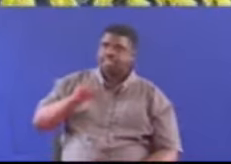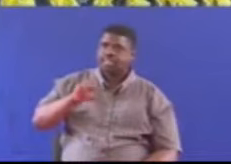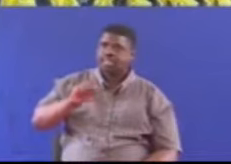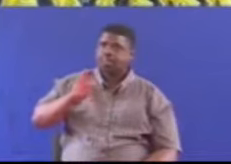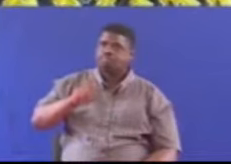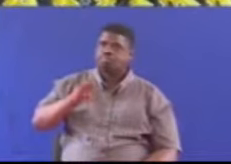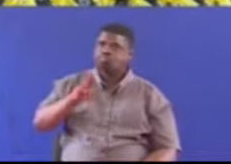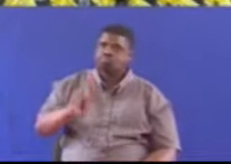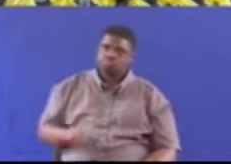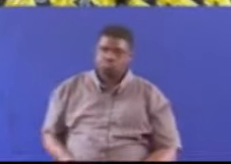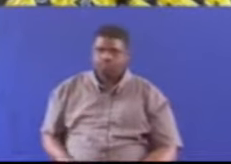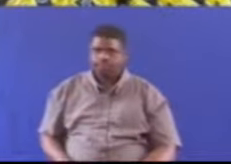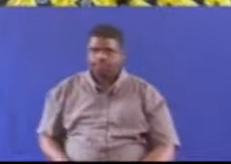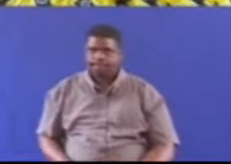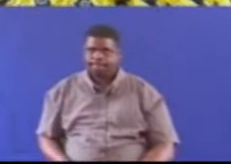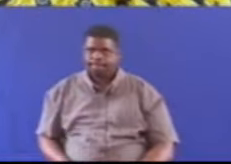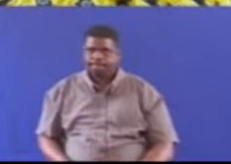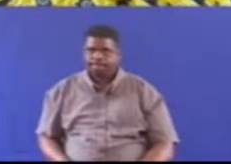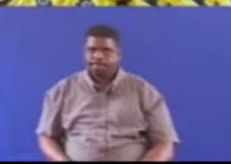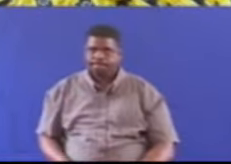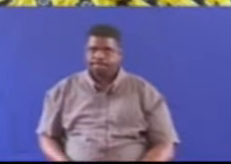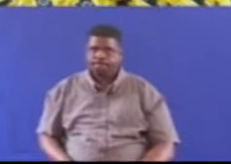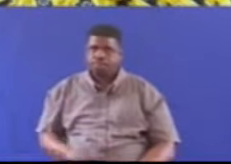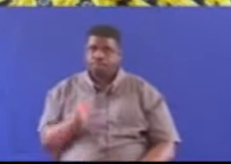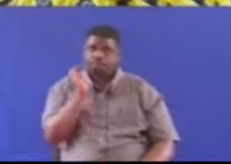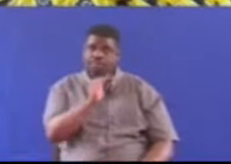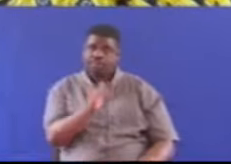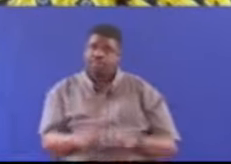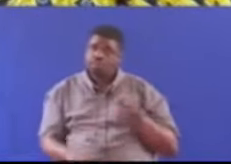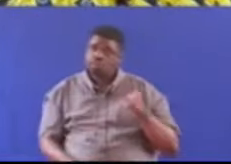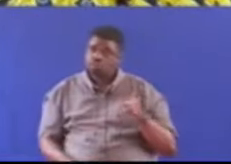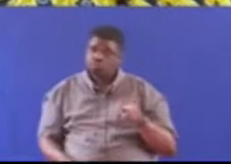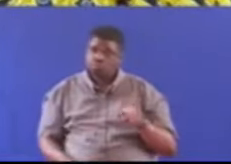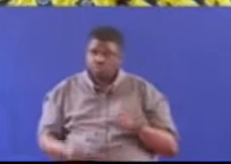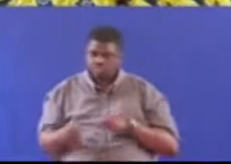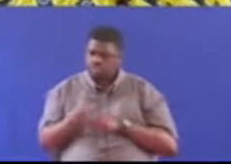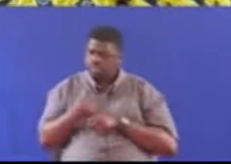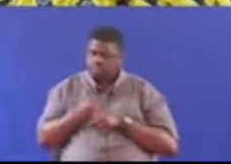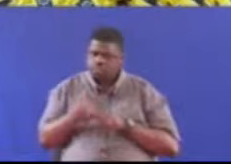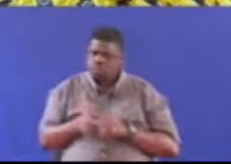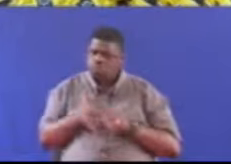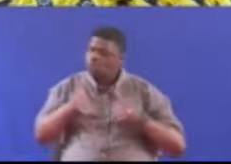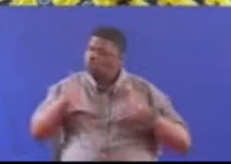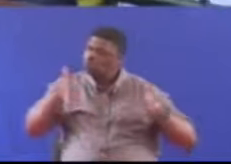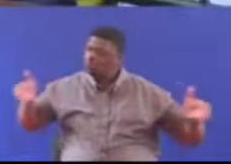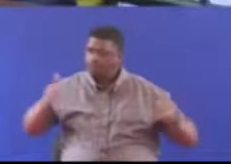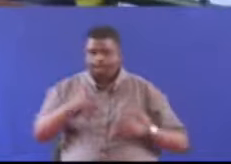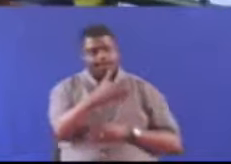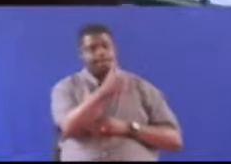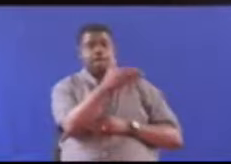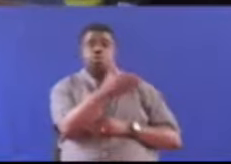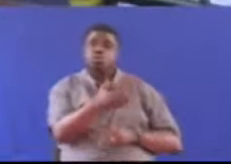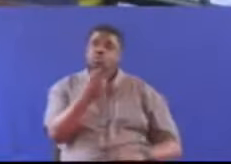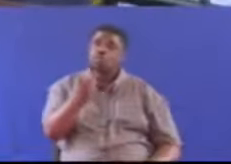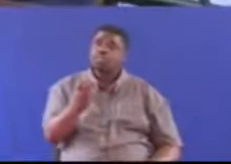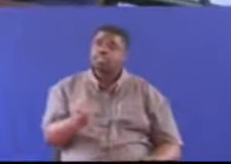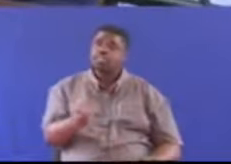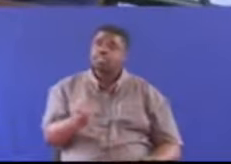Lugangira. Lakini katika msafara huu kazi ilikuwa kubwa. Mheshimiwa mabalozi wawili